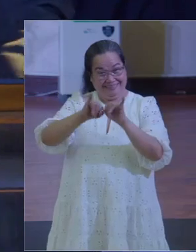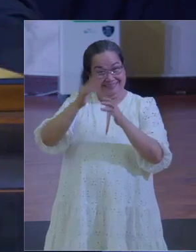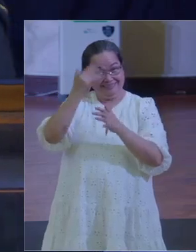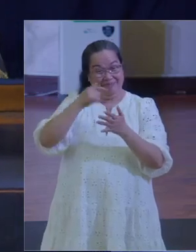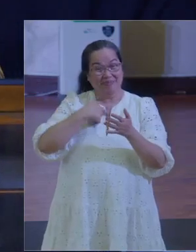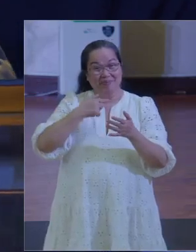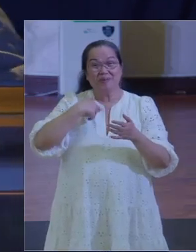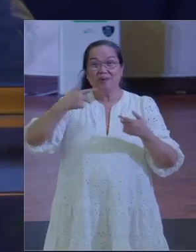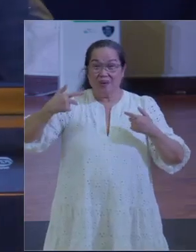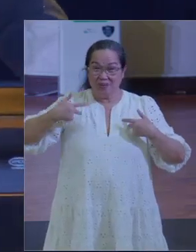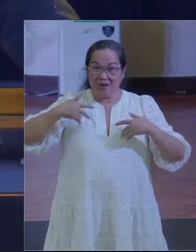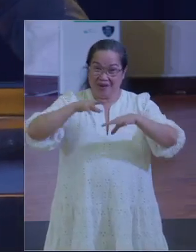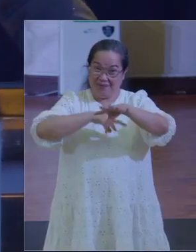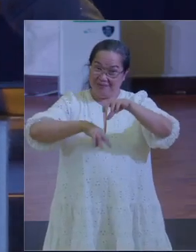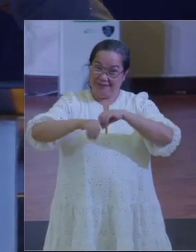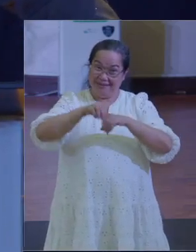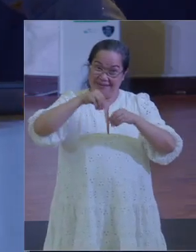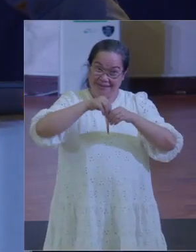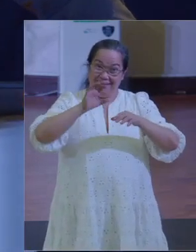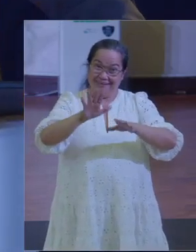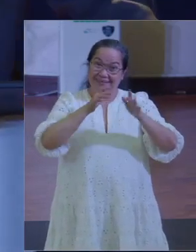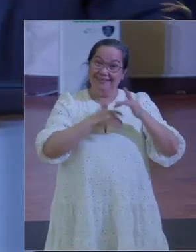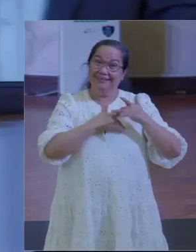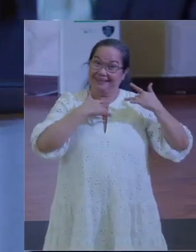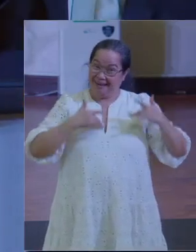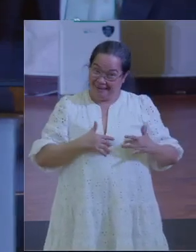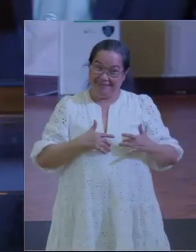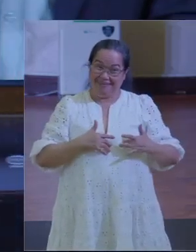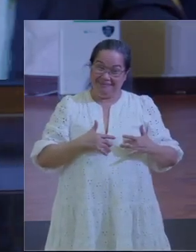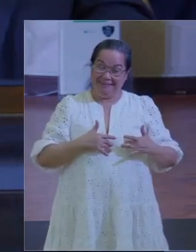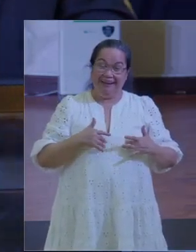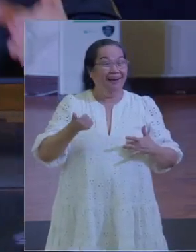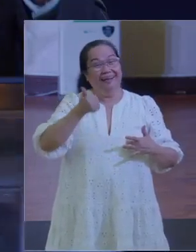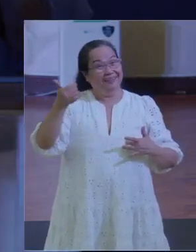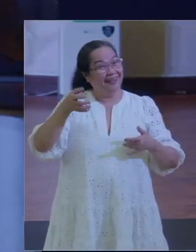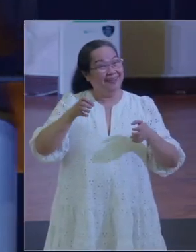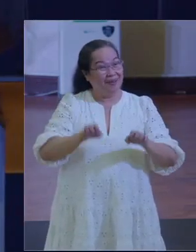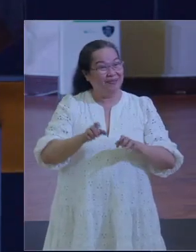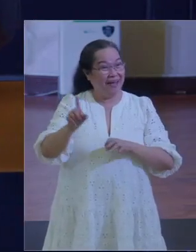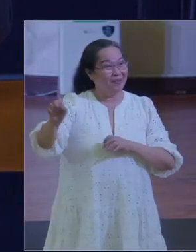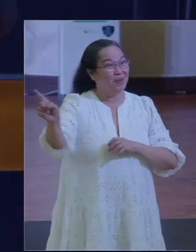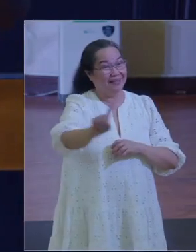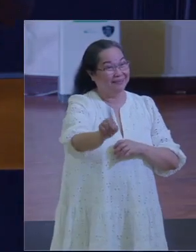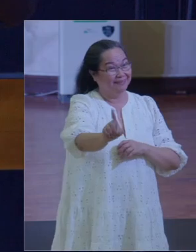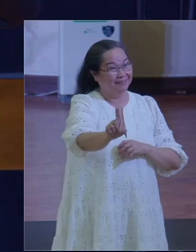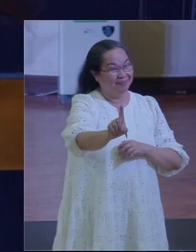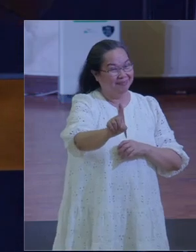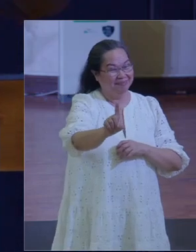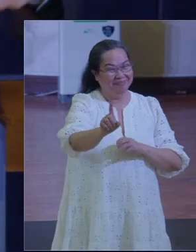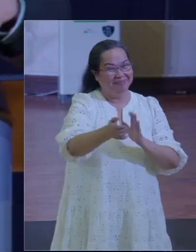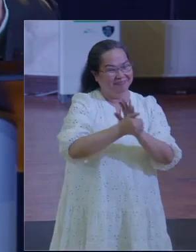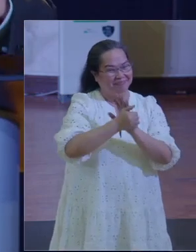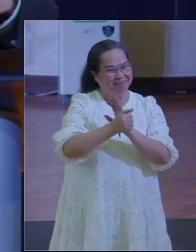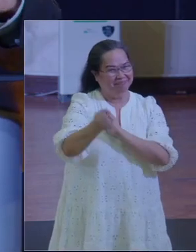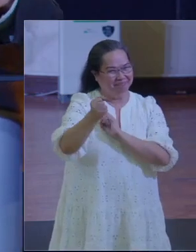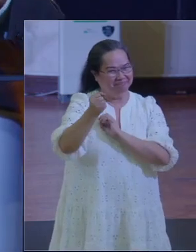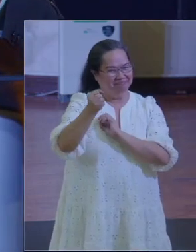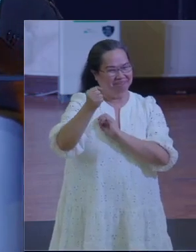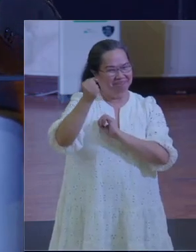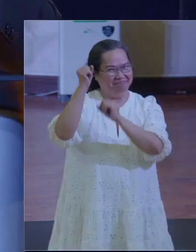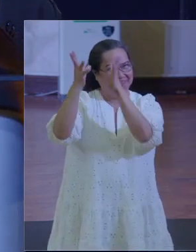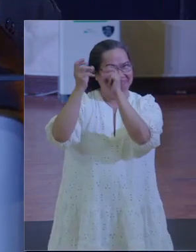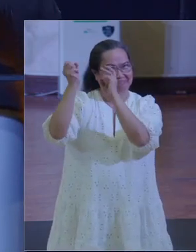niyang kapalit po, no? Minsan galing sa puso mo. The other effect is, nasasanay kang magsalita ng hindi